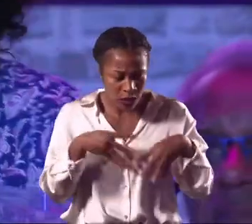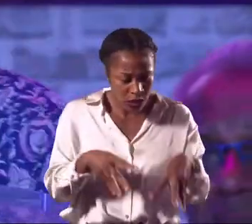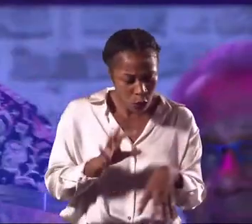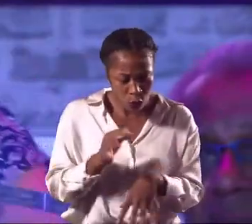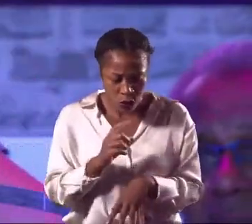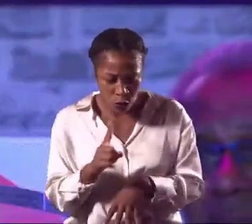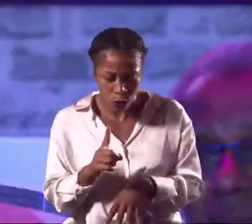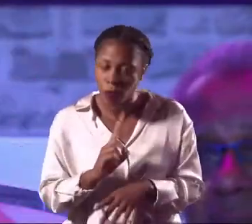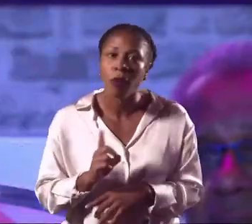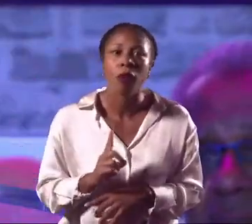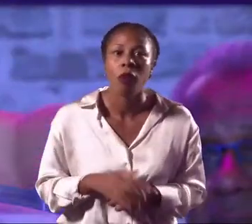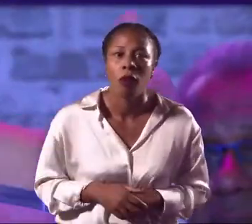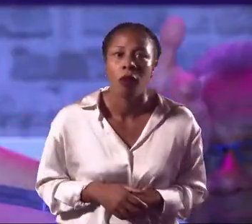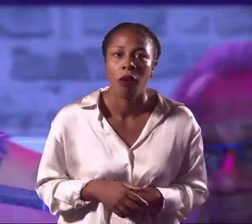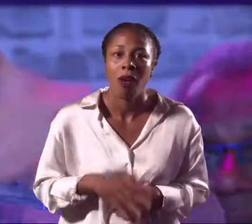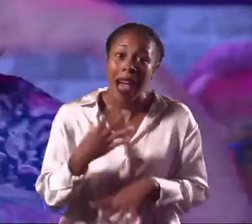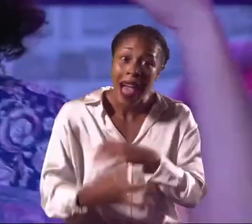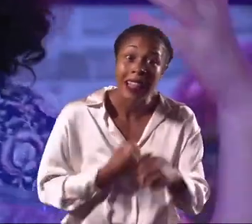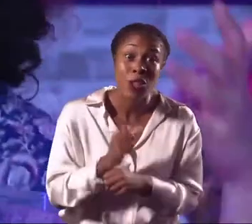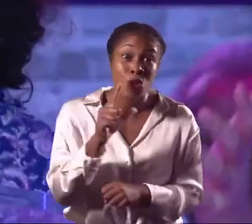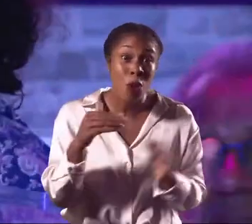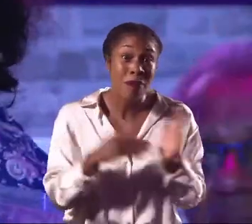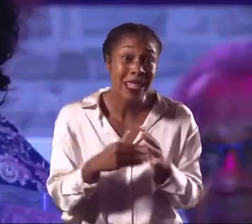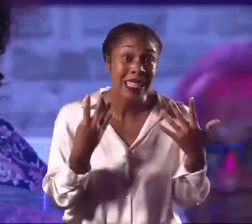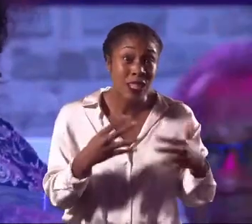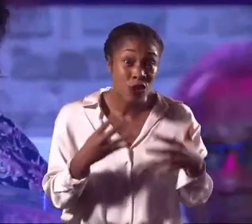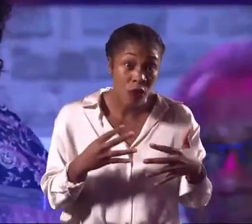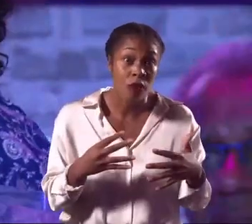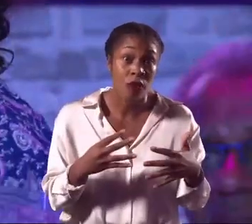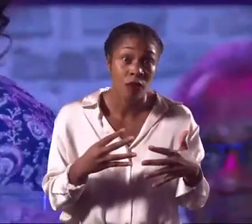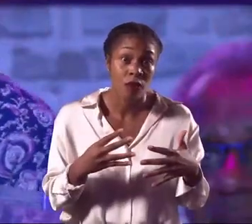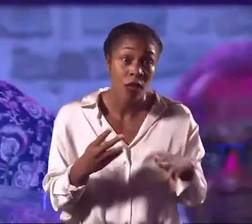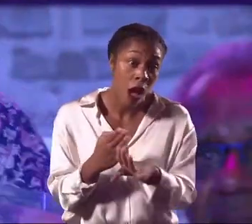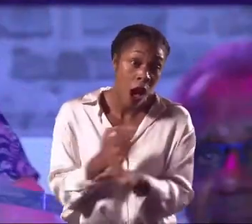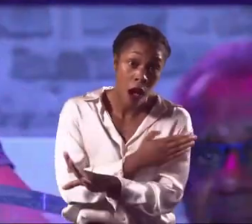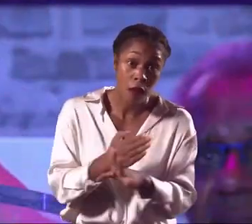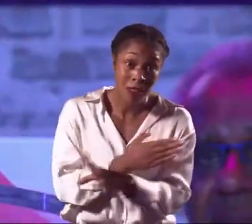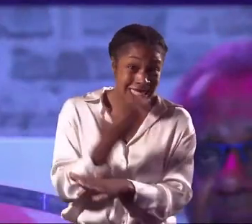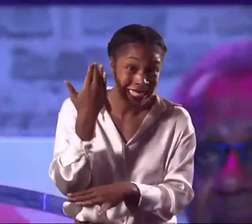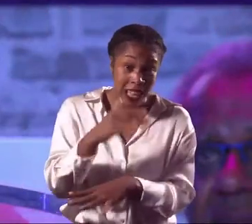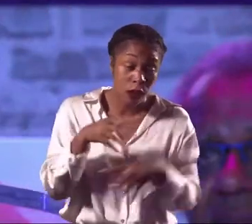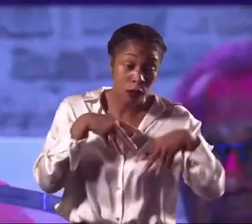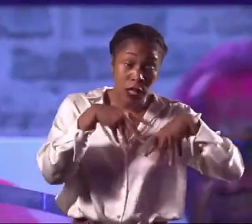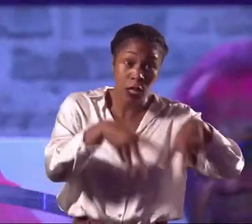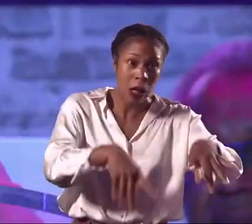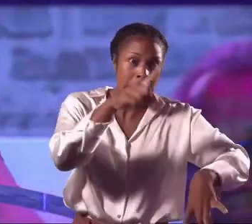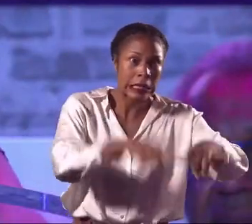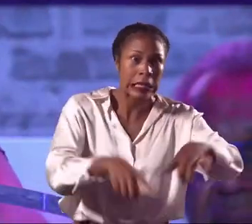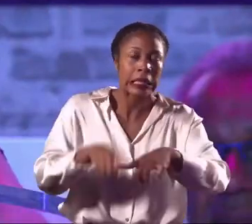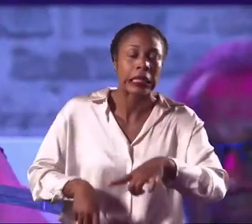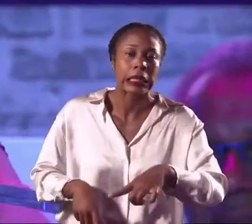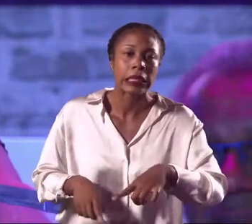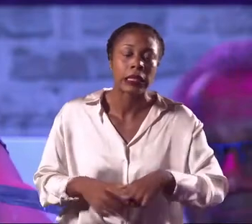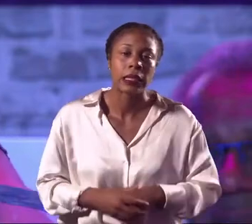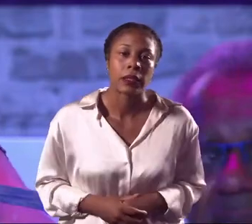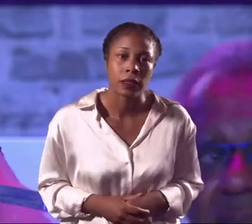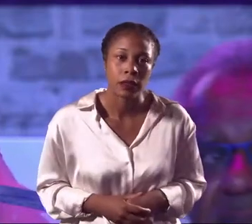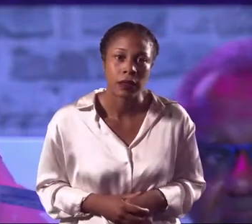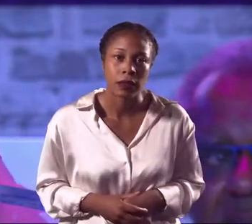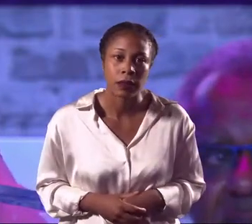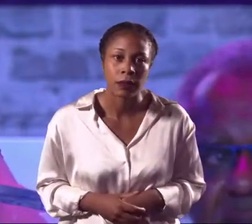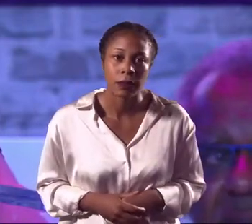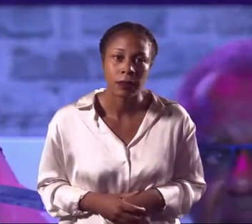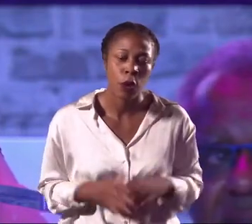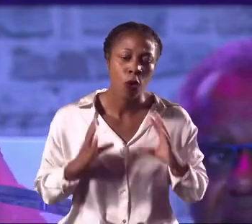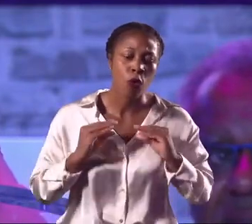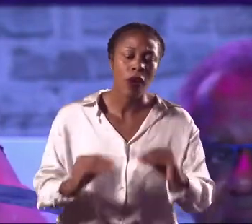en 2019, soit quand même quelques années après l'interdiction du chlordécone. Et la